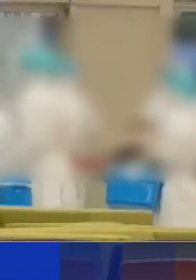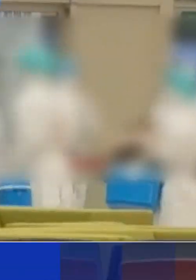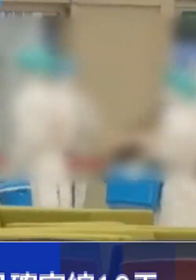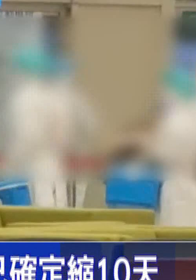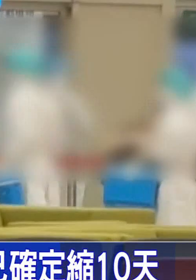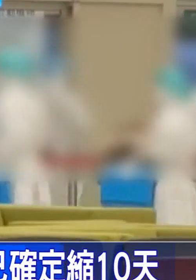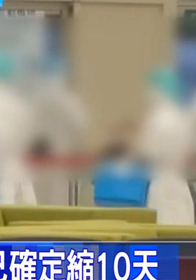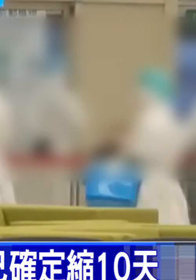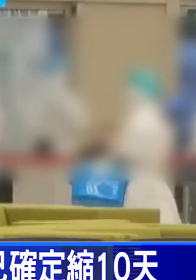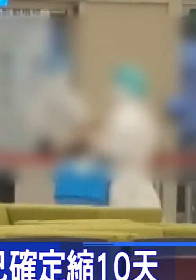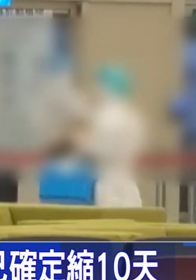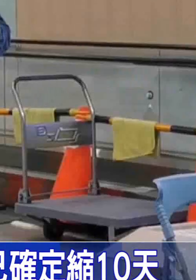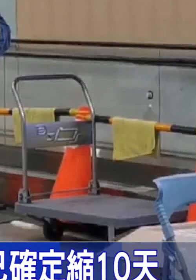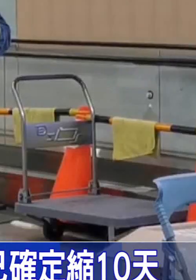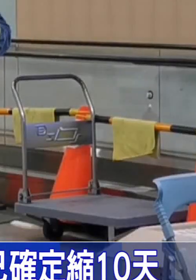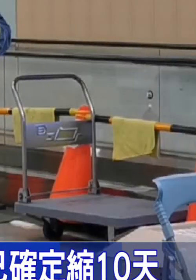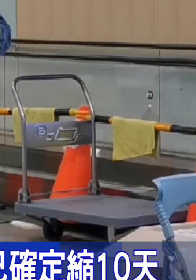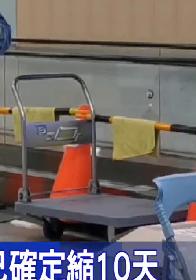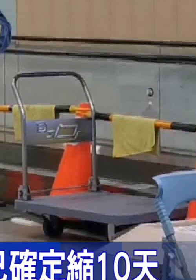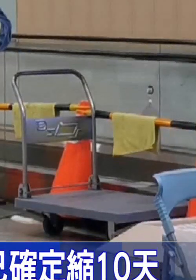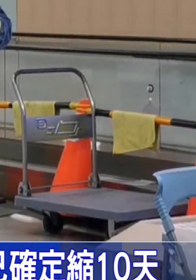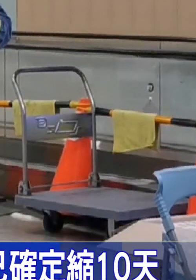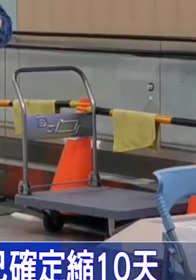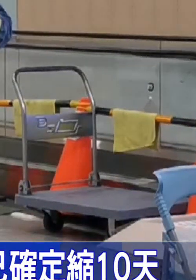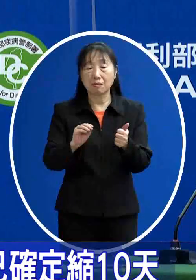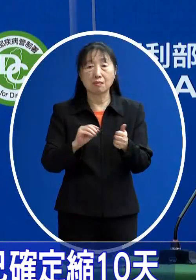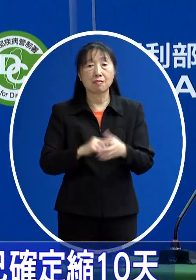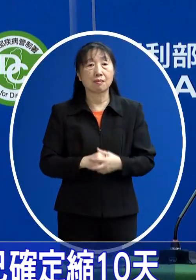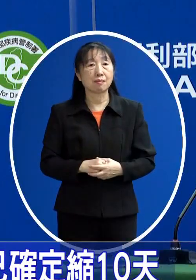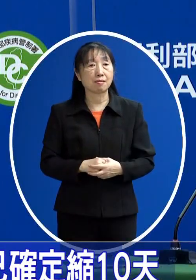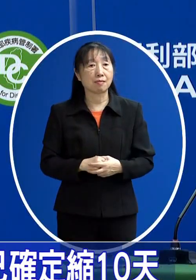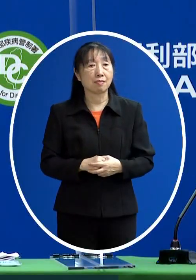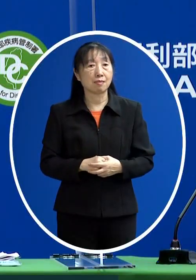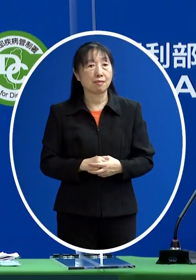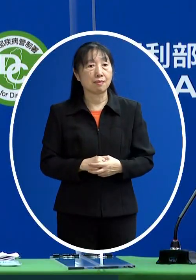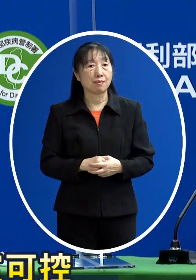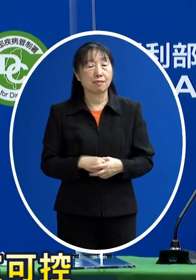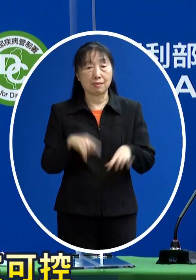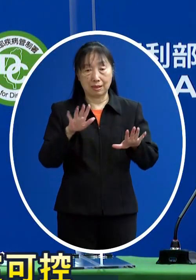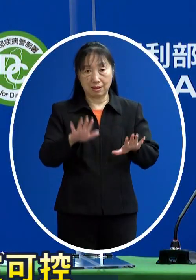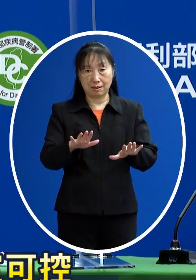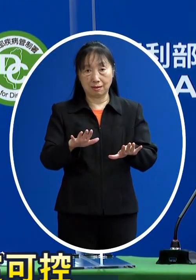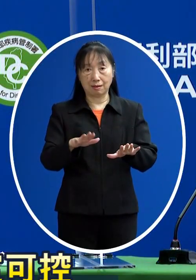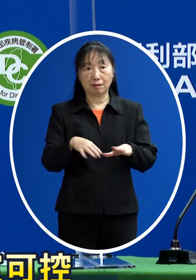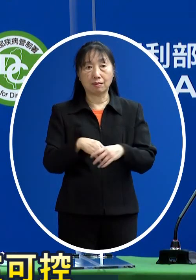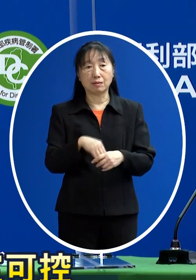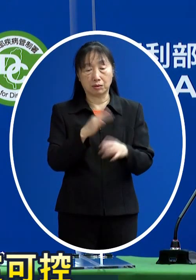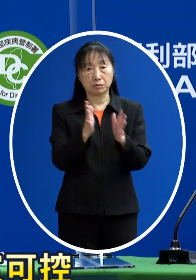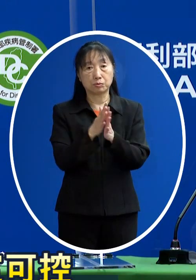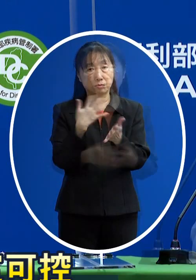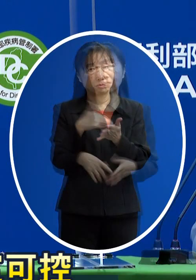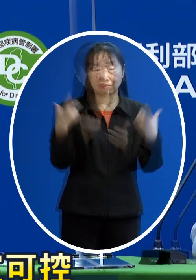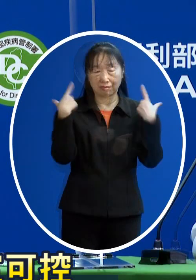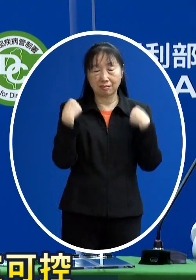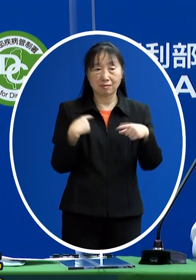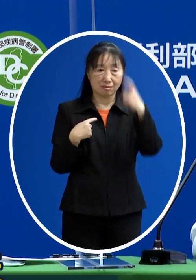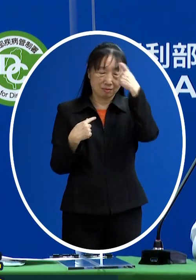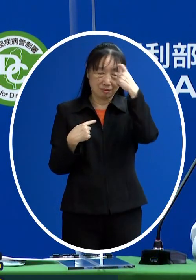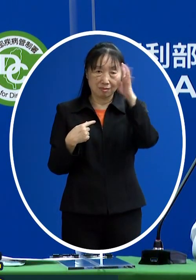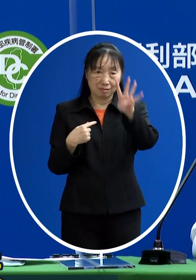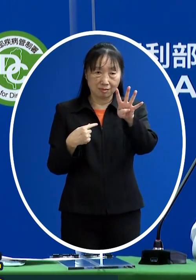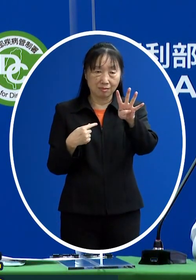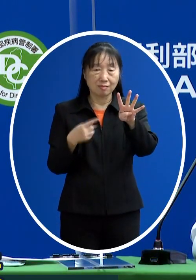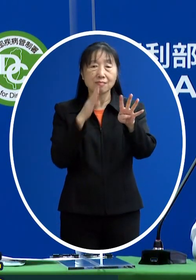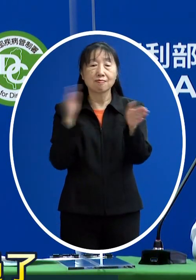眼看国内疫情还在升温，边境防疫是否还要放宽？ 到目前来讲，我们还是觉得是稳定可控。检疫期缩